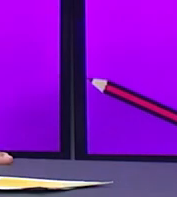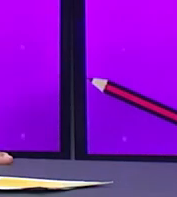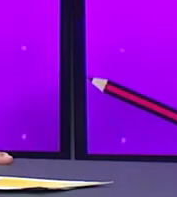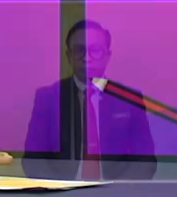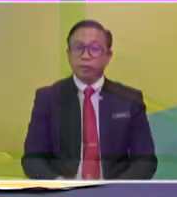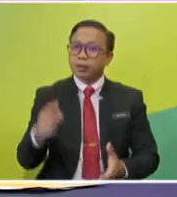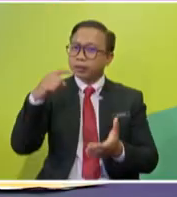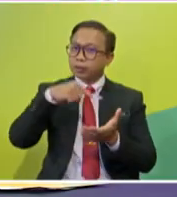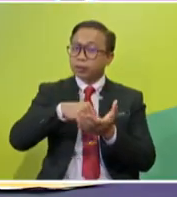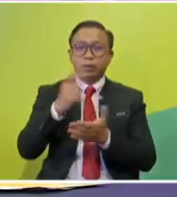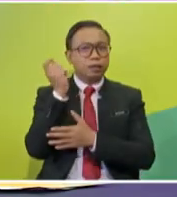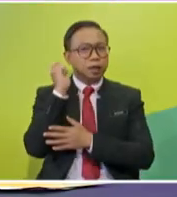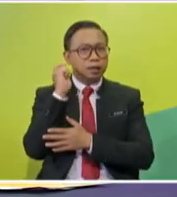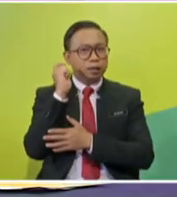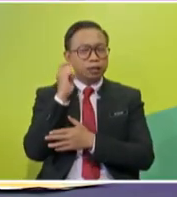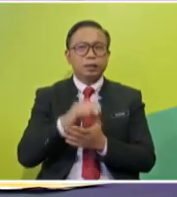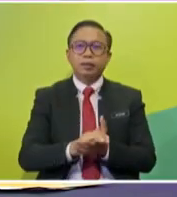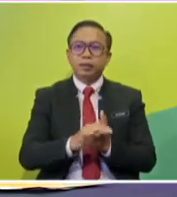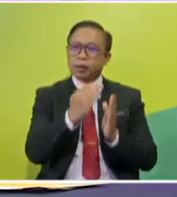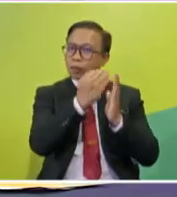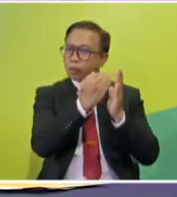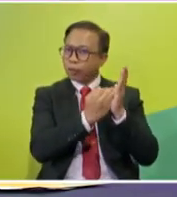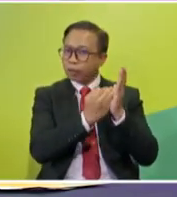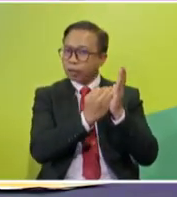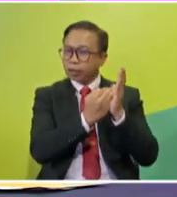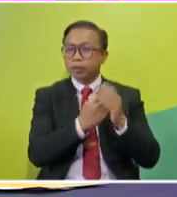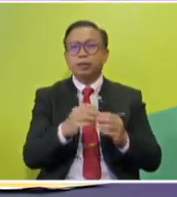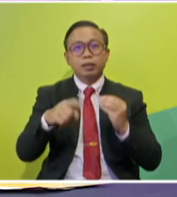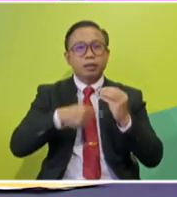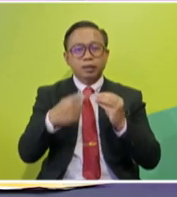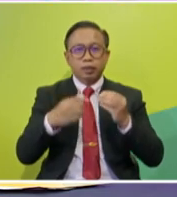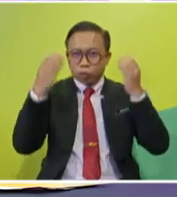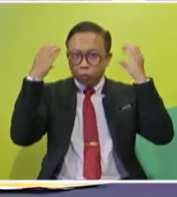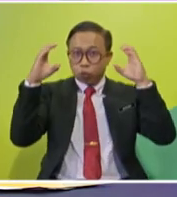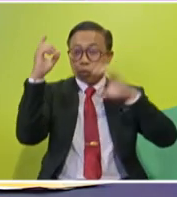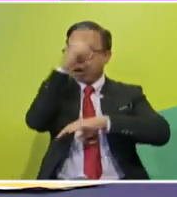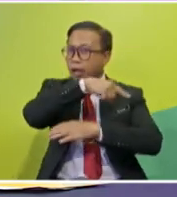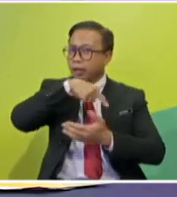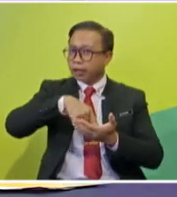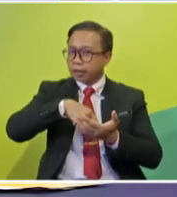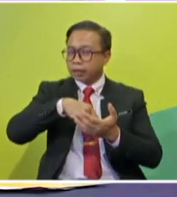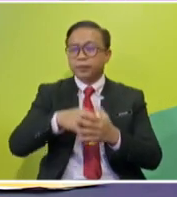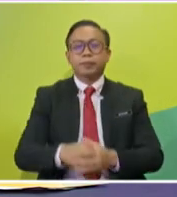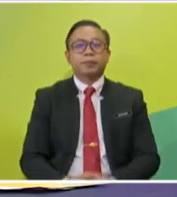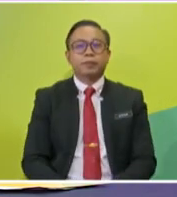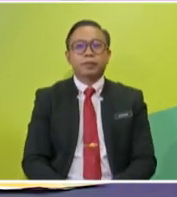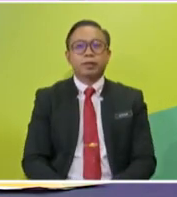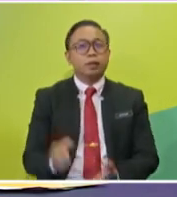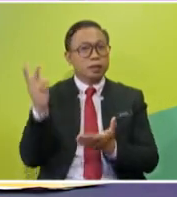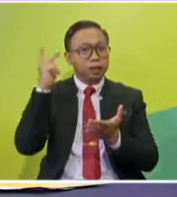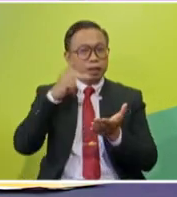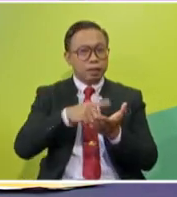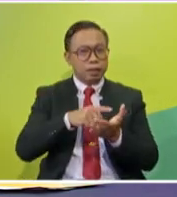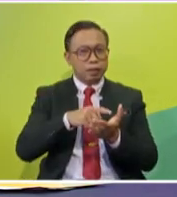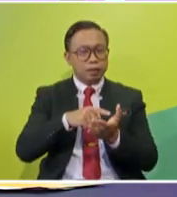itu dia tadi serba sedikit profile berkenaan dengan guru penyampai kita untuk hari ini saya tidak perkenalkan